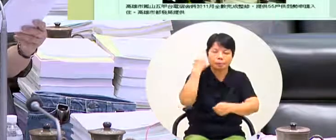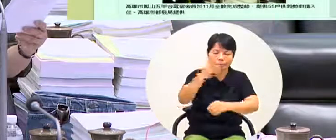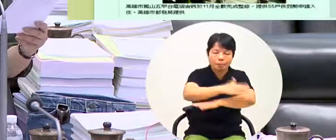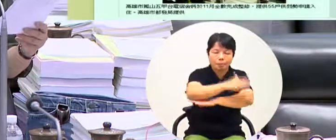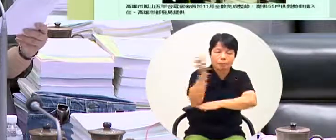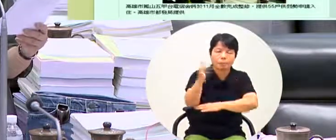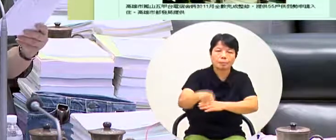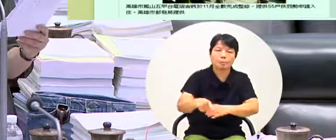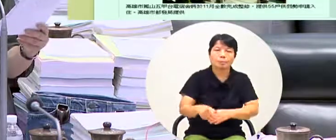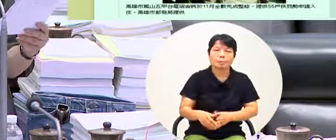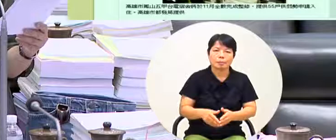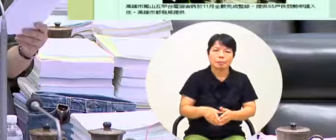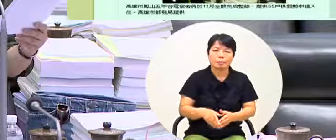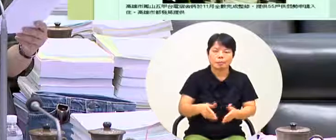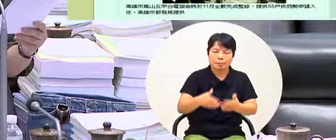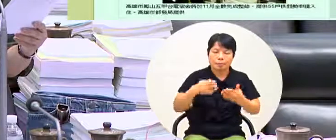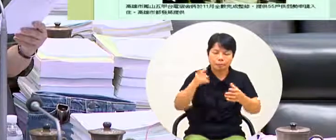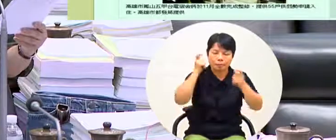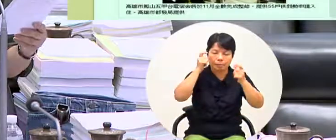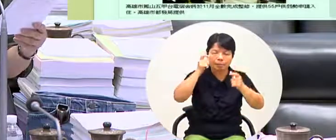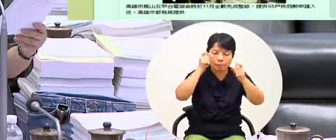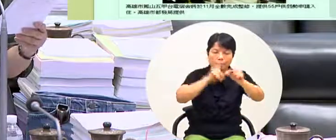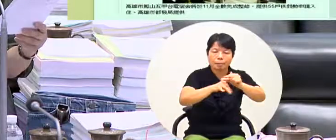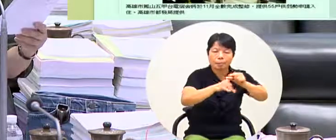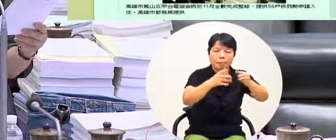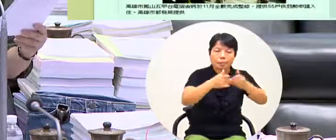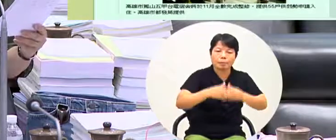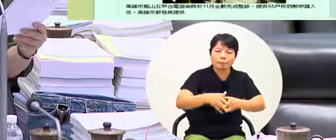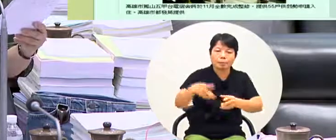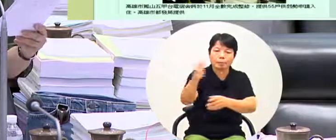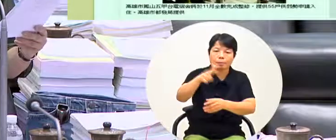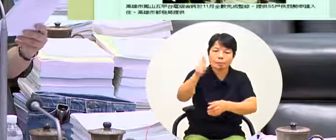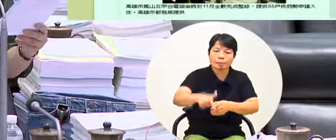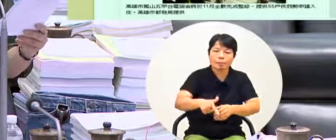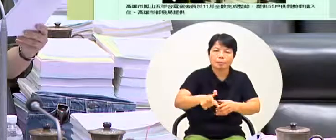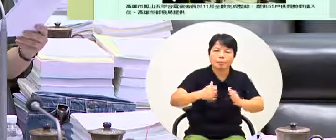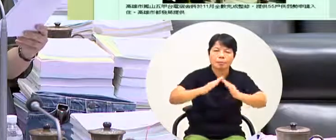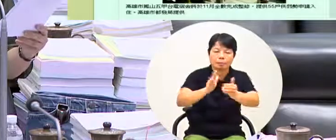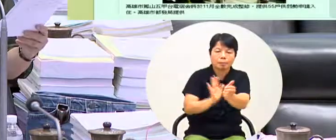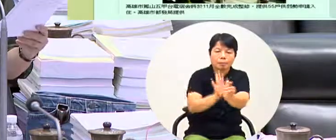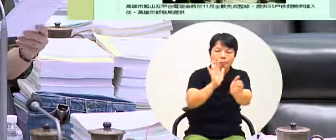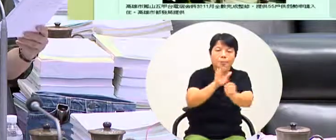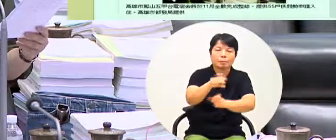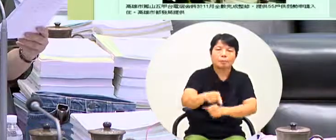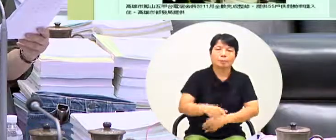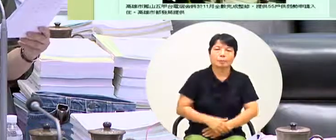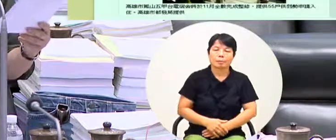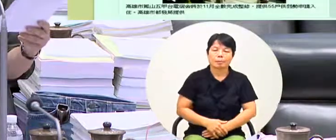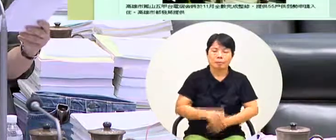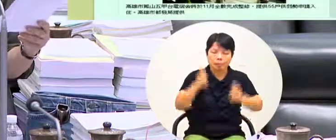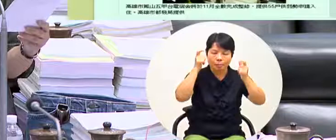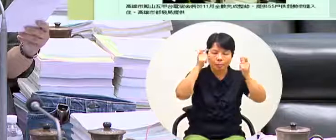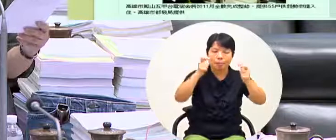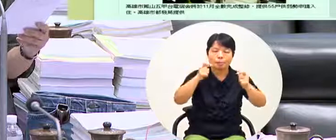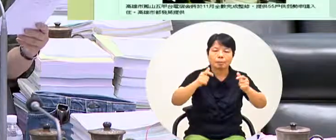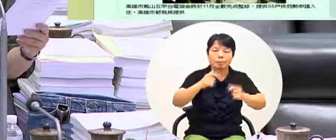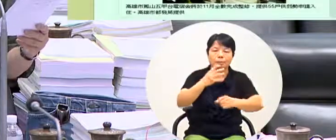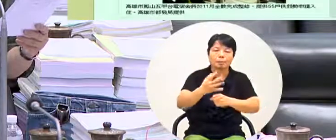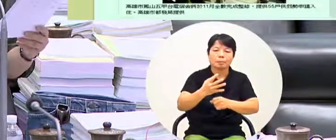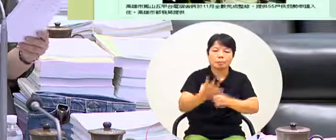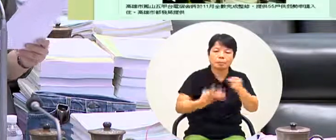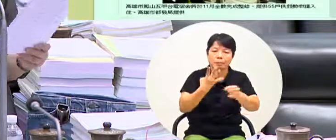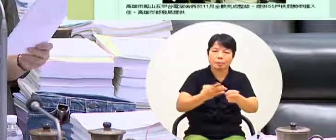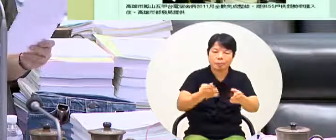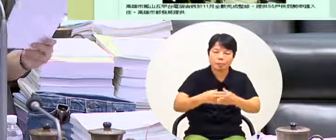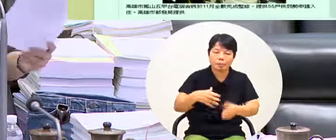台中要6000户，哈，那么我们高雄市是说4年要8800户啊，那所